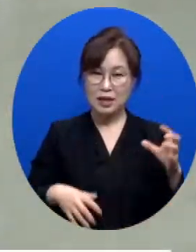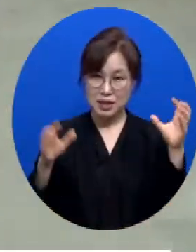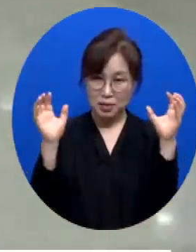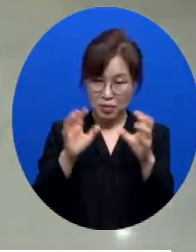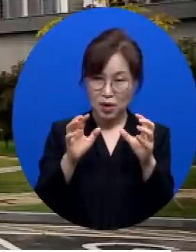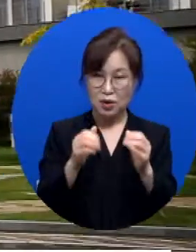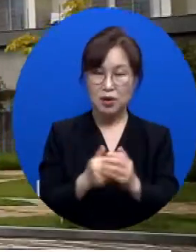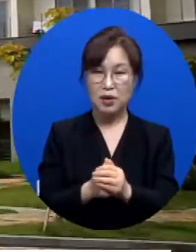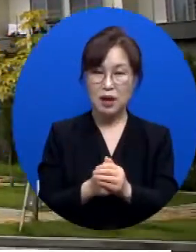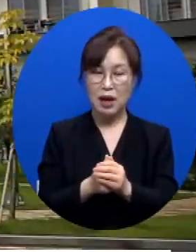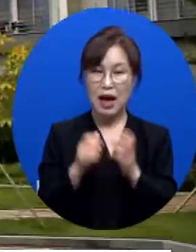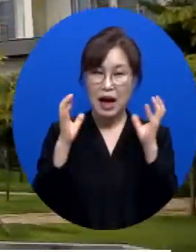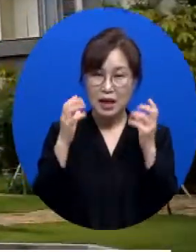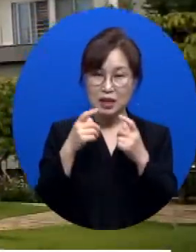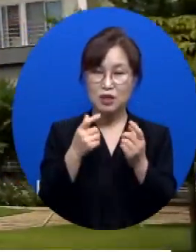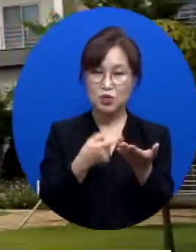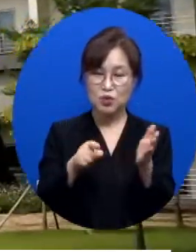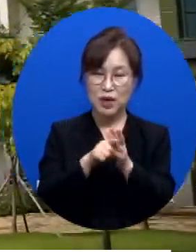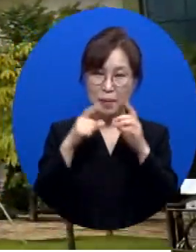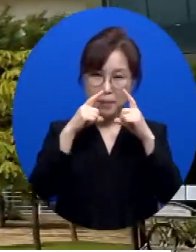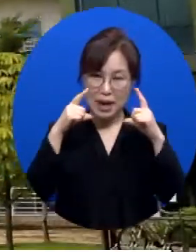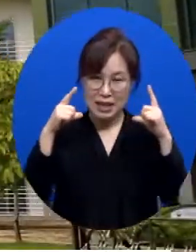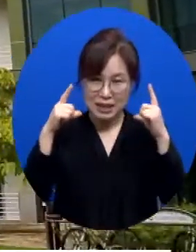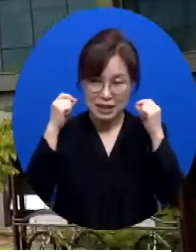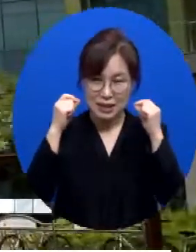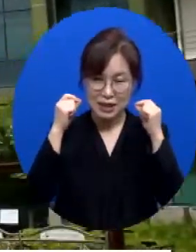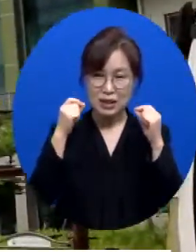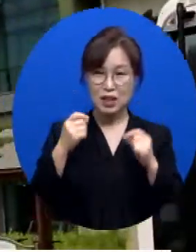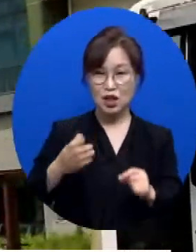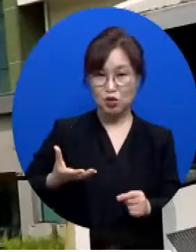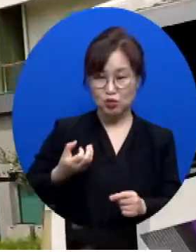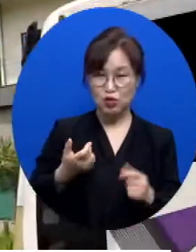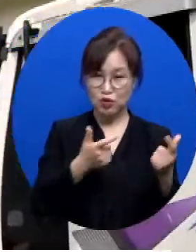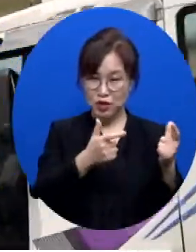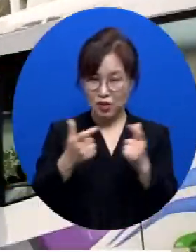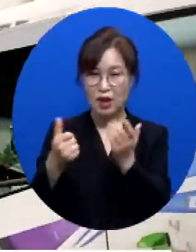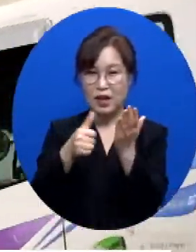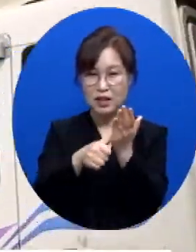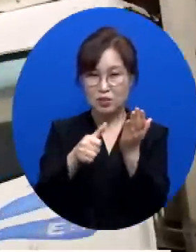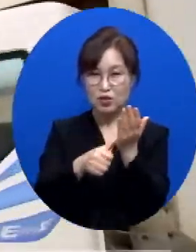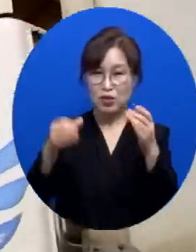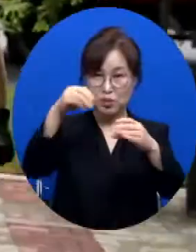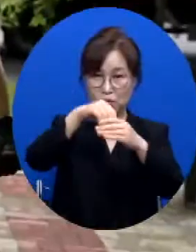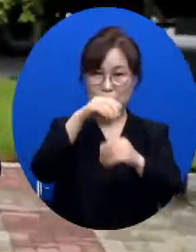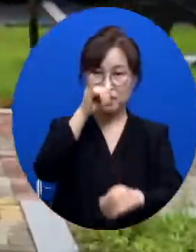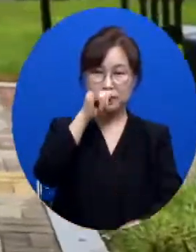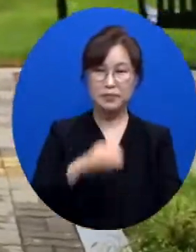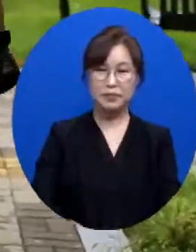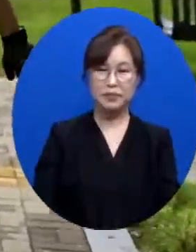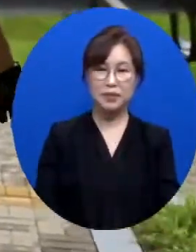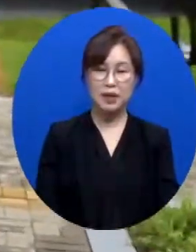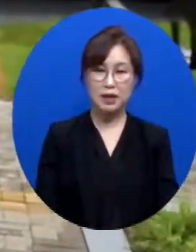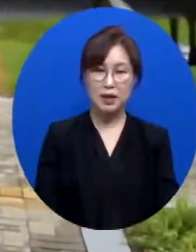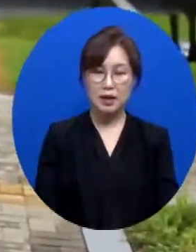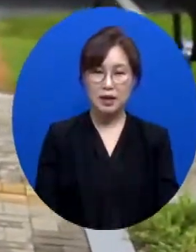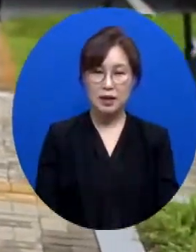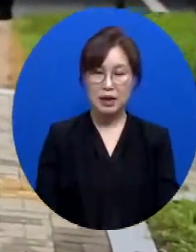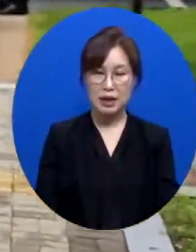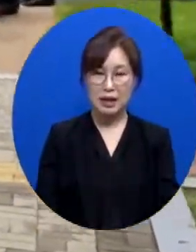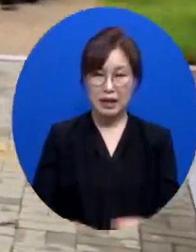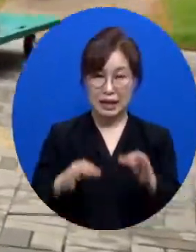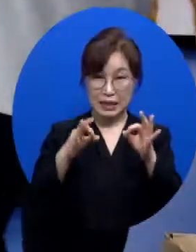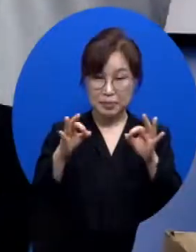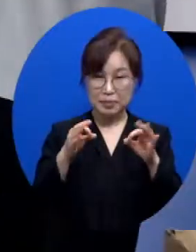위한 마스크와 소독제, 기저귀와 분유 등 유아용품도 포함됐습니다. 극동방송 김장환